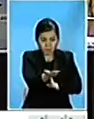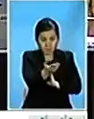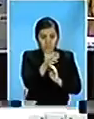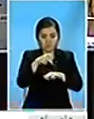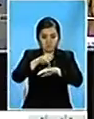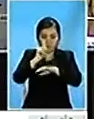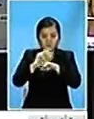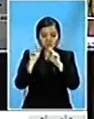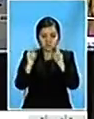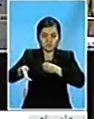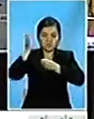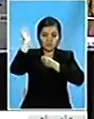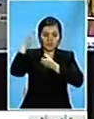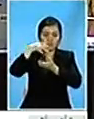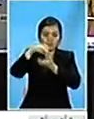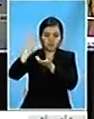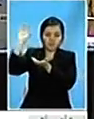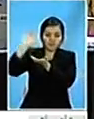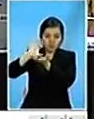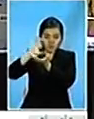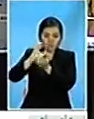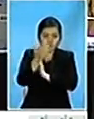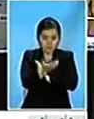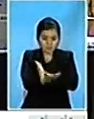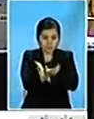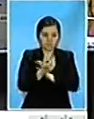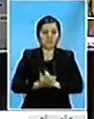ประธานกรรมการแถลงได้เลยครับเชิญครับ